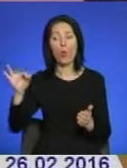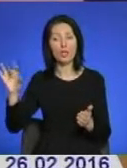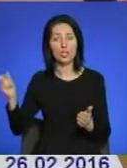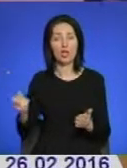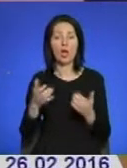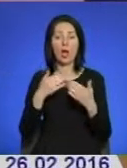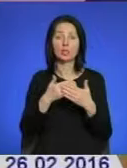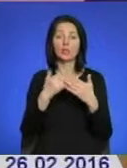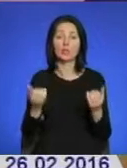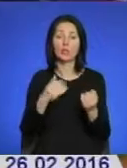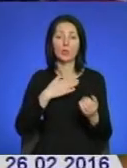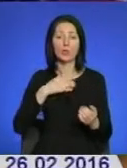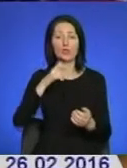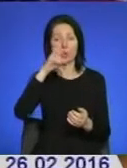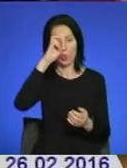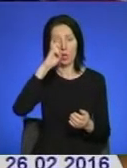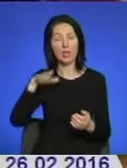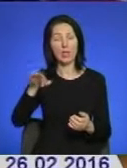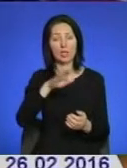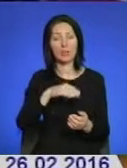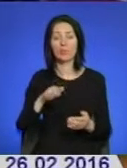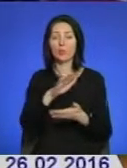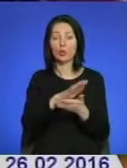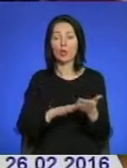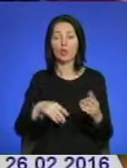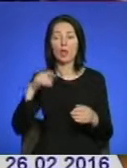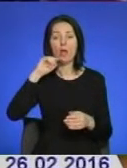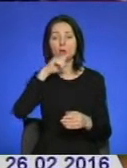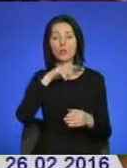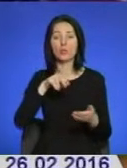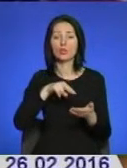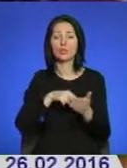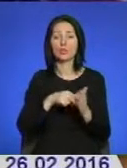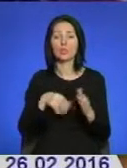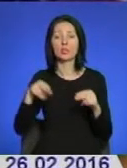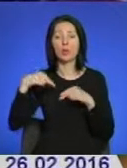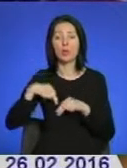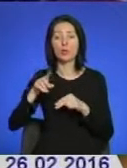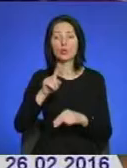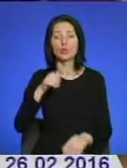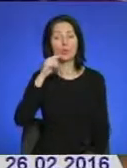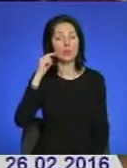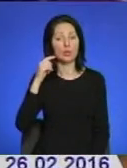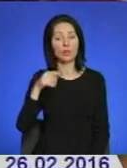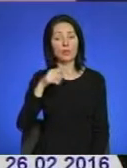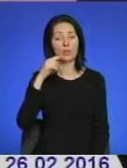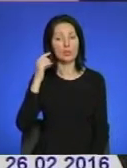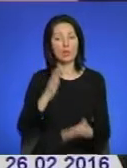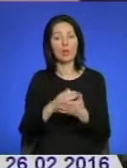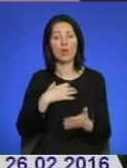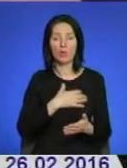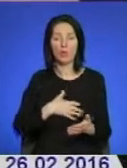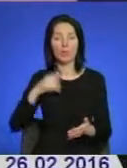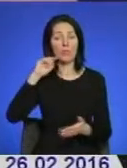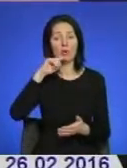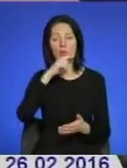на політичному підґрунті. Втім, продовжує економічну співпрацю з Росією. Росія є дуже важливим економічним партнером для Угорщини. So why